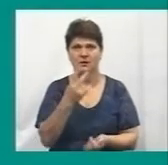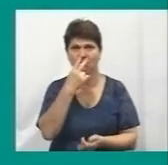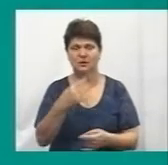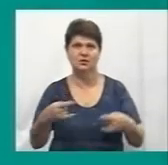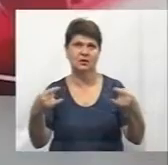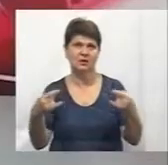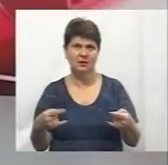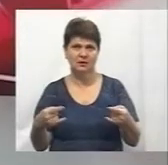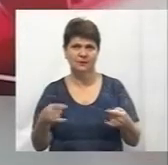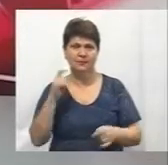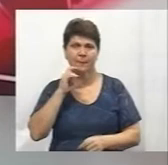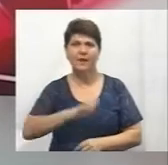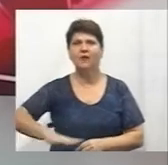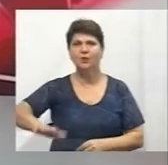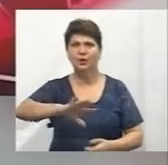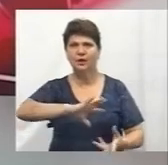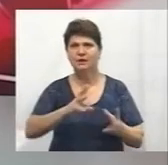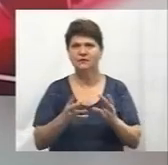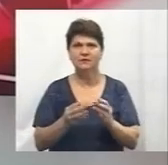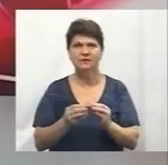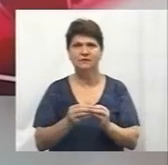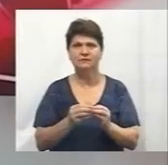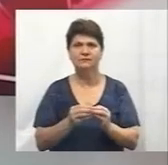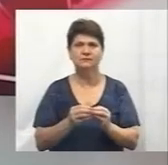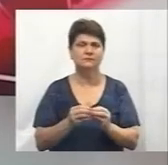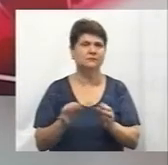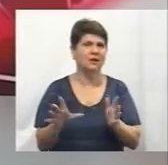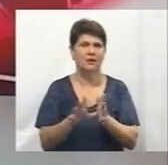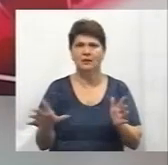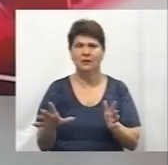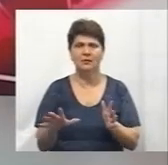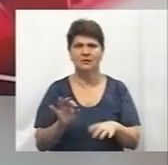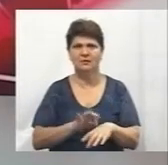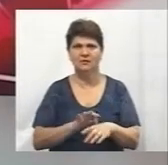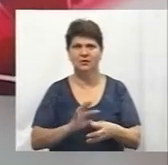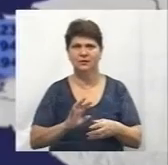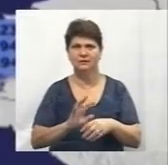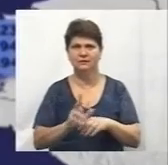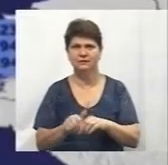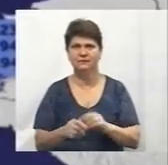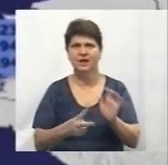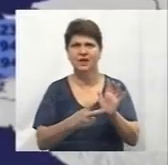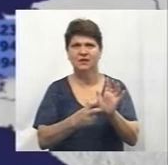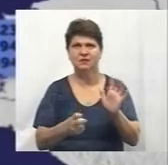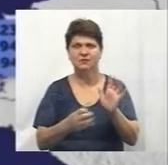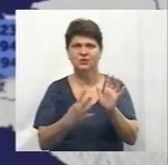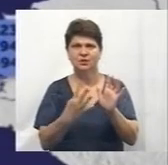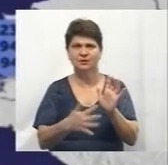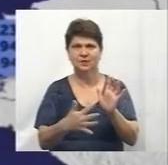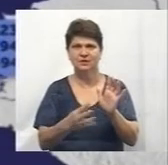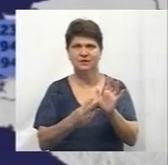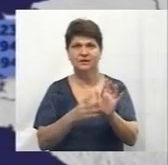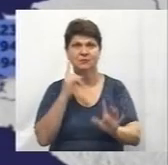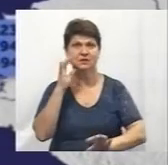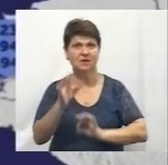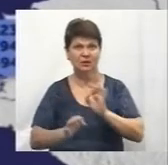екрані. В Україні ж загалом новий антирекорд захворюваності на коронавірус – 758 інфікованих за добу.